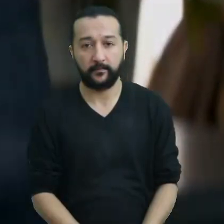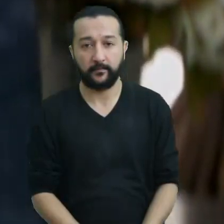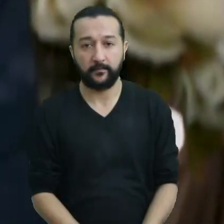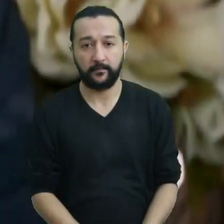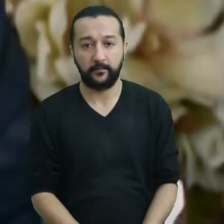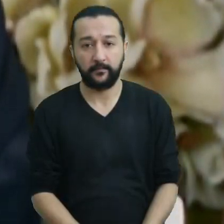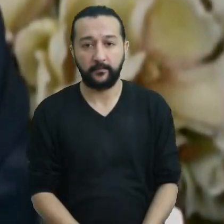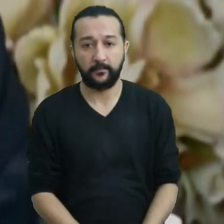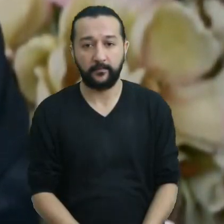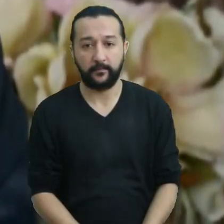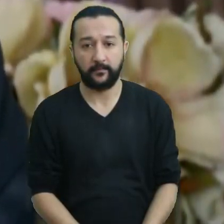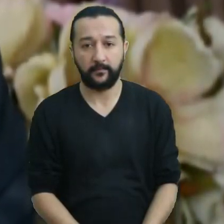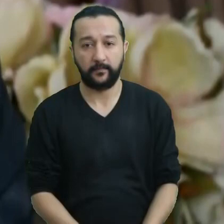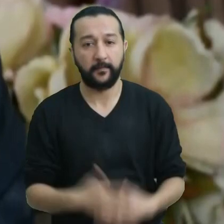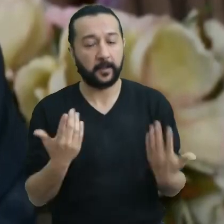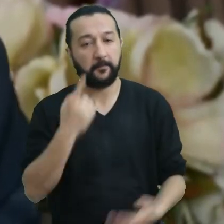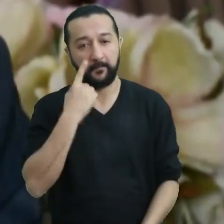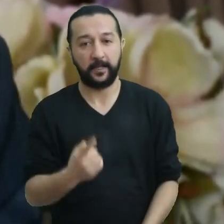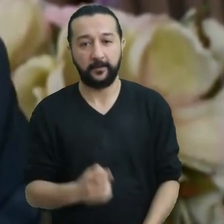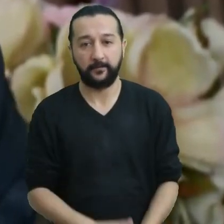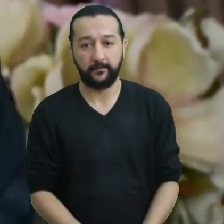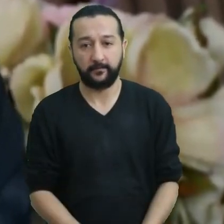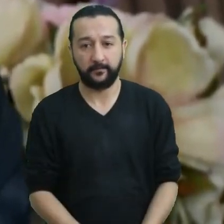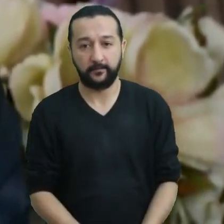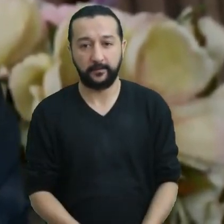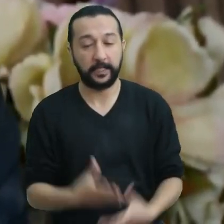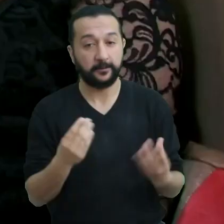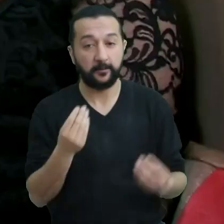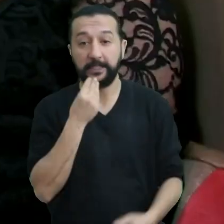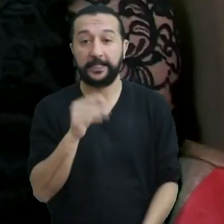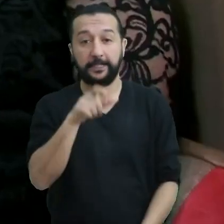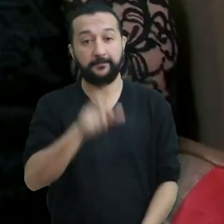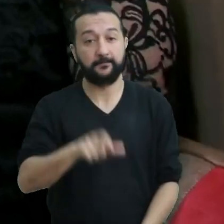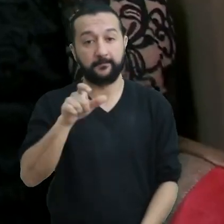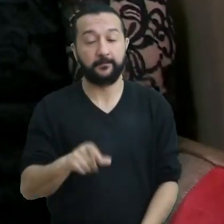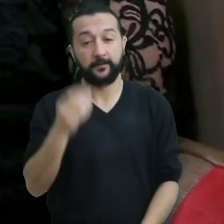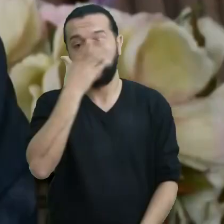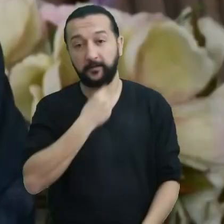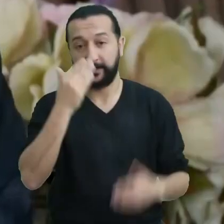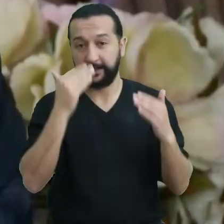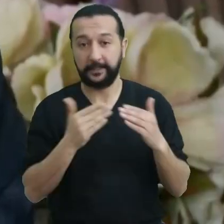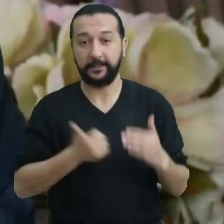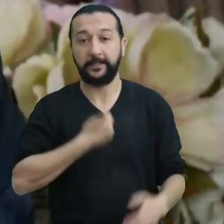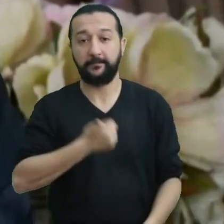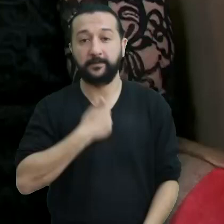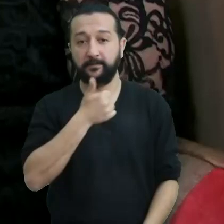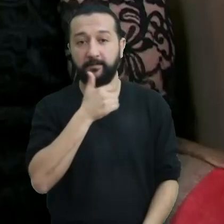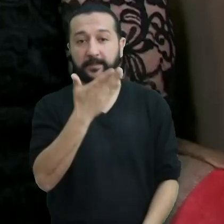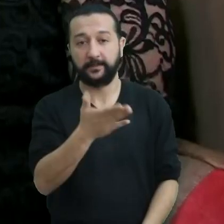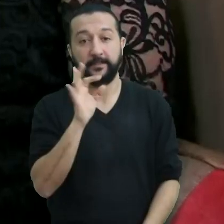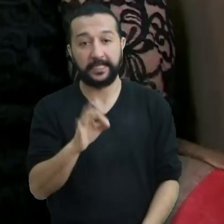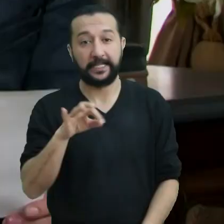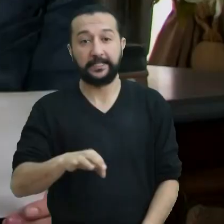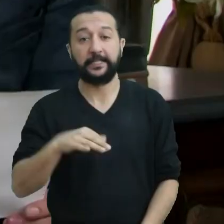Sarp, Serpil'le Kemal'in düğün fotoğraflarına bakıyor. Ne kadar gençmişsiniz, ne kadar yakışıklıymışsınız babacığım.